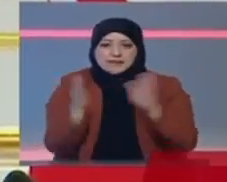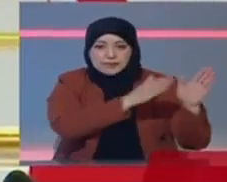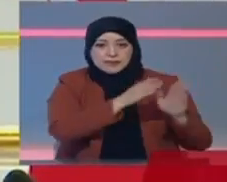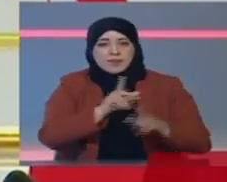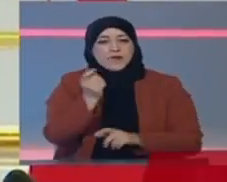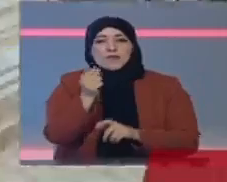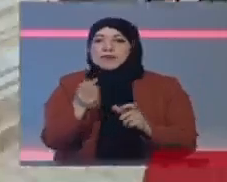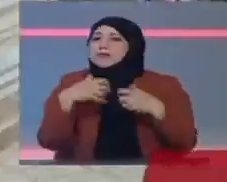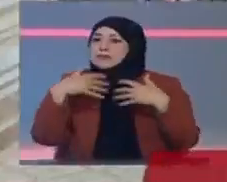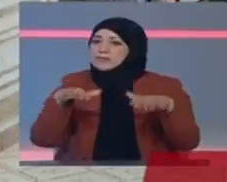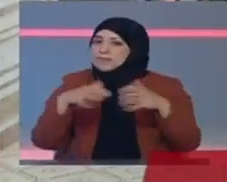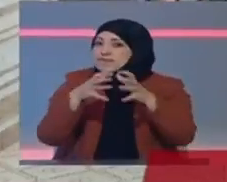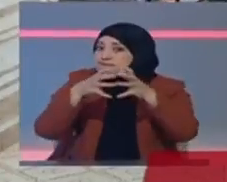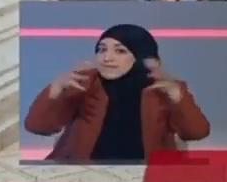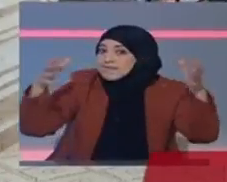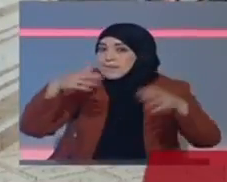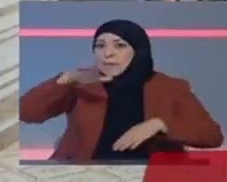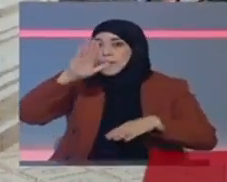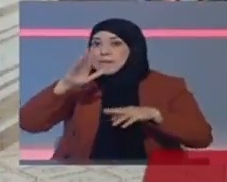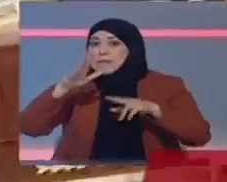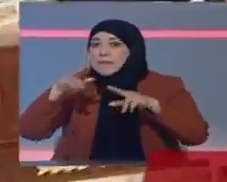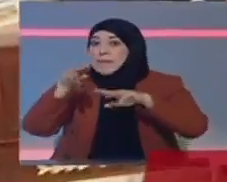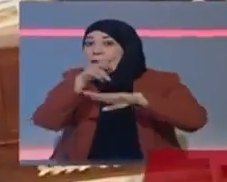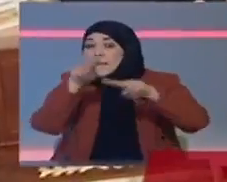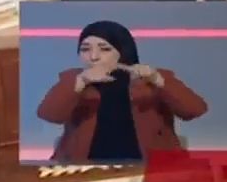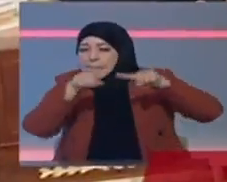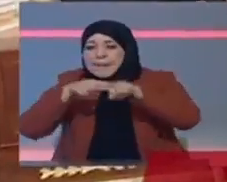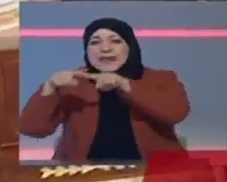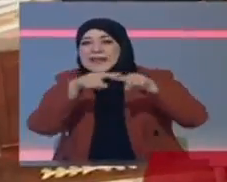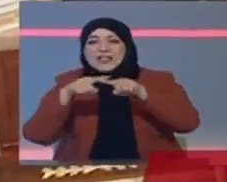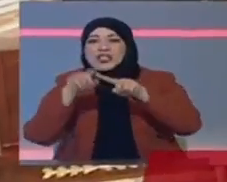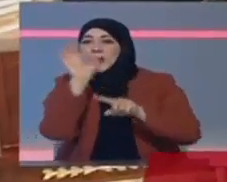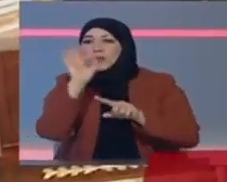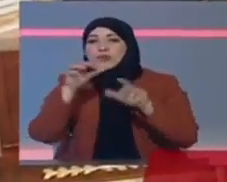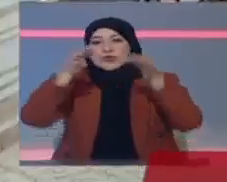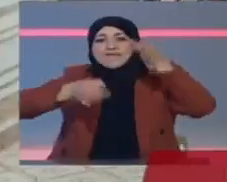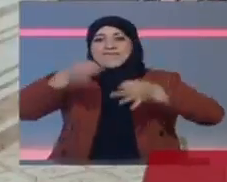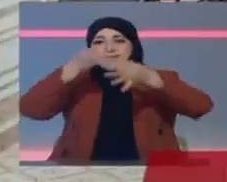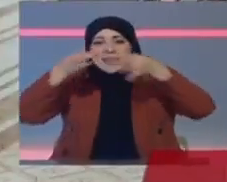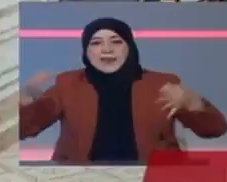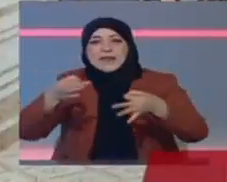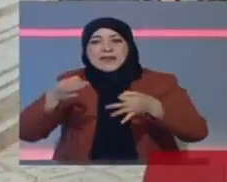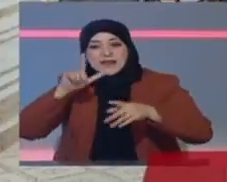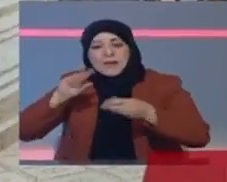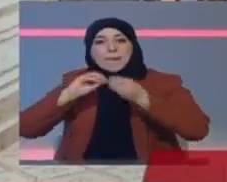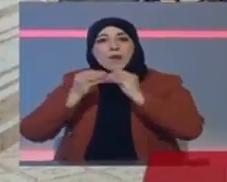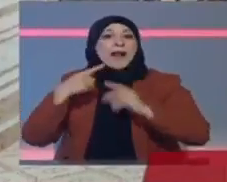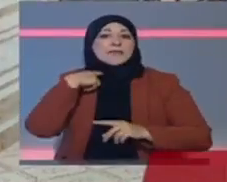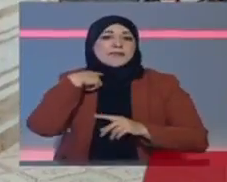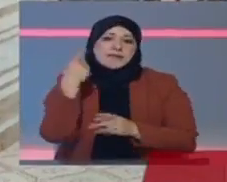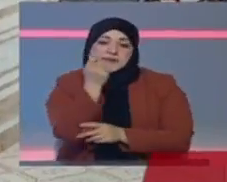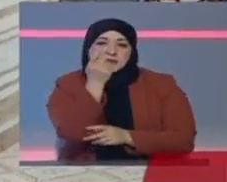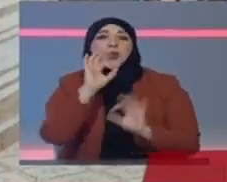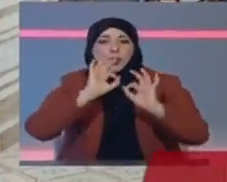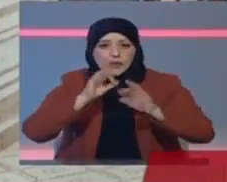ولكن هناك توزيع غير عادله الازمه الماليه ازمه رئيس وا